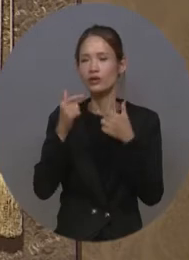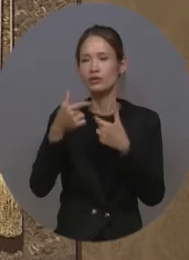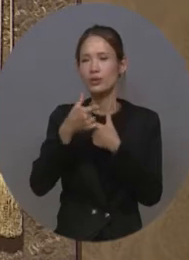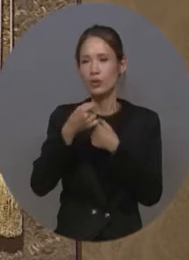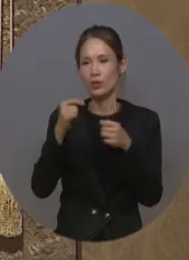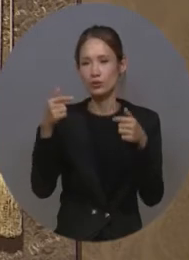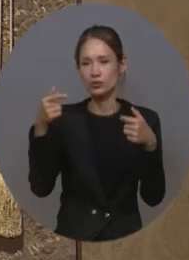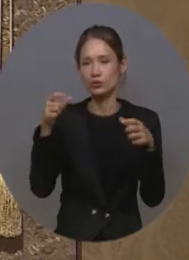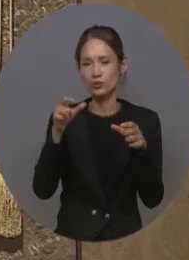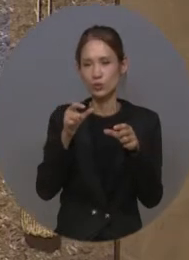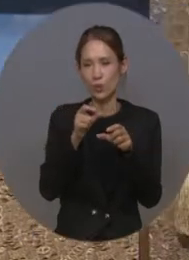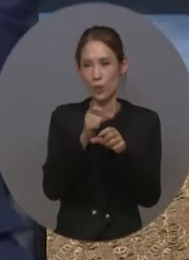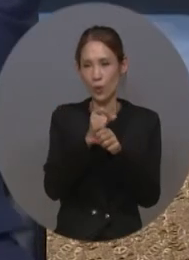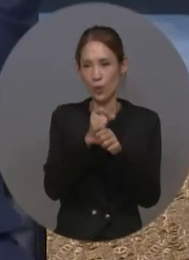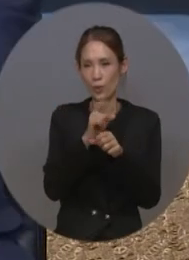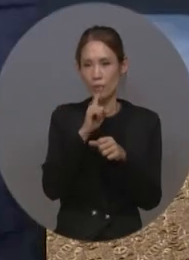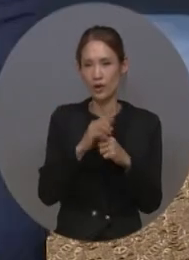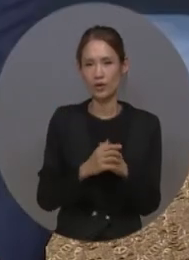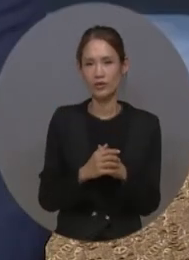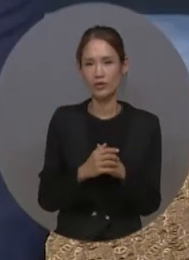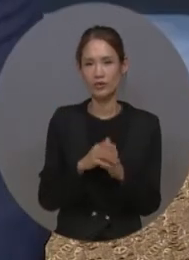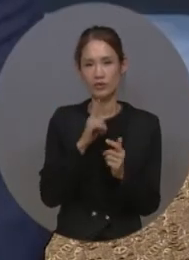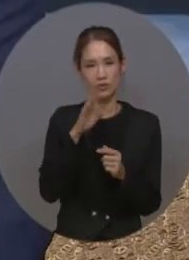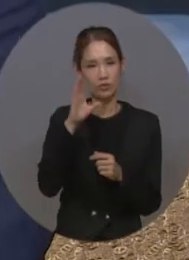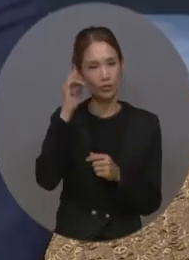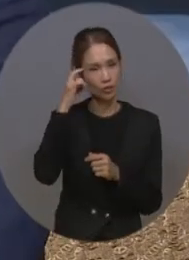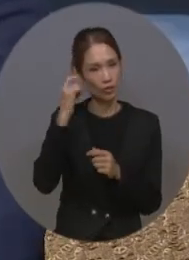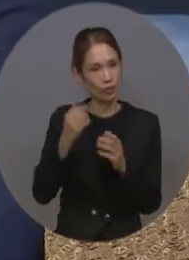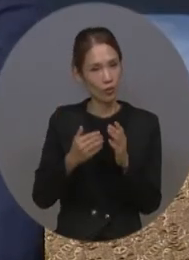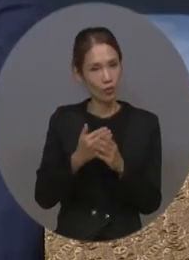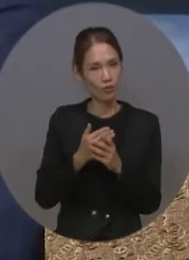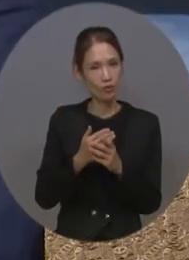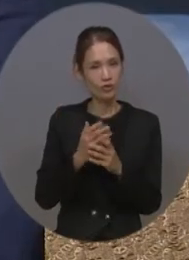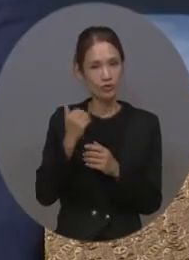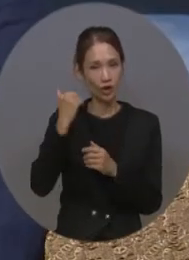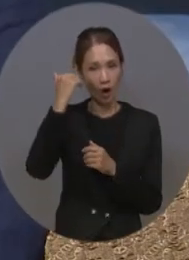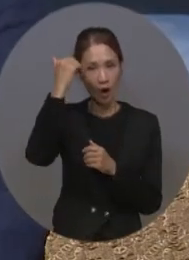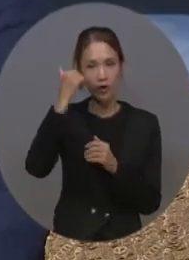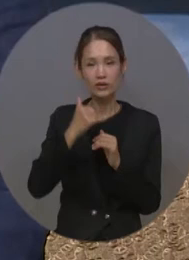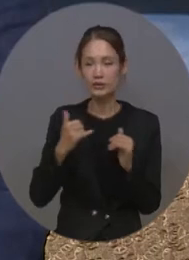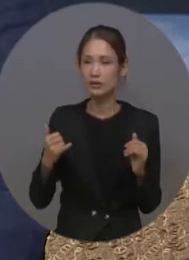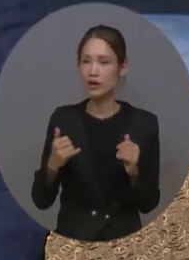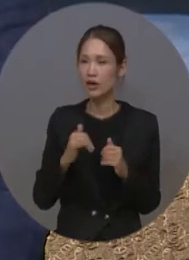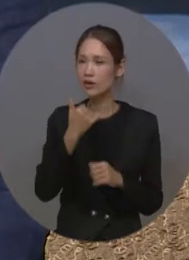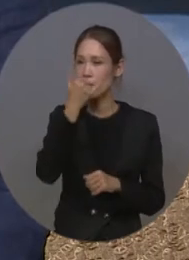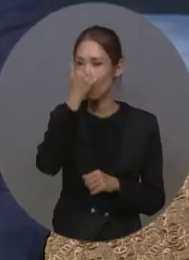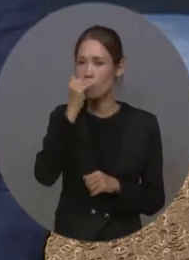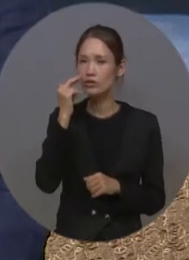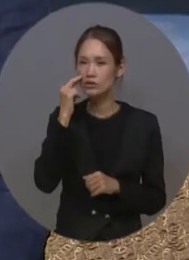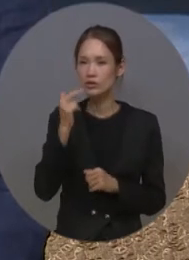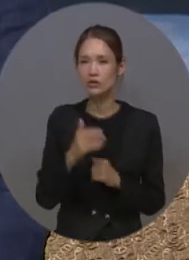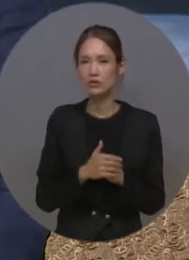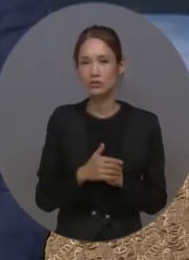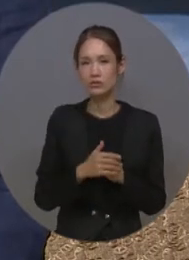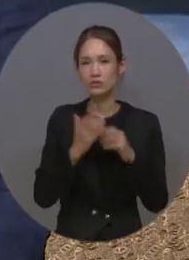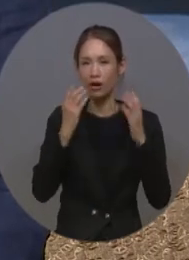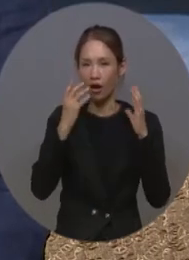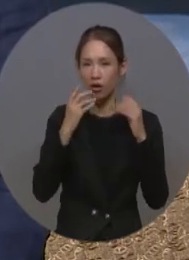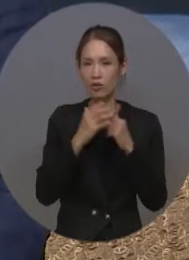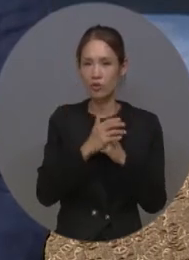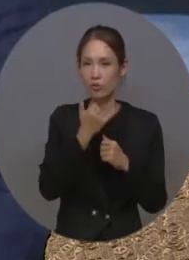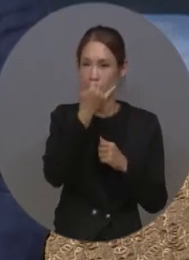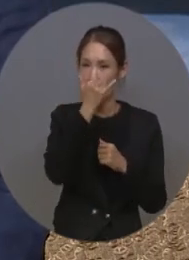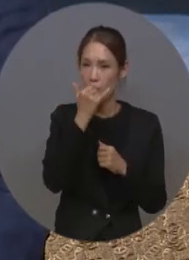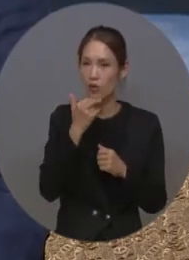돼요. 네. 안 그래도 제가 말씀하시는 중에 생각했던 게 어른이 되면서 성인이 되면서 코골이는 심해지는데 사실 아기들은